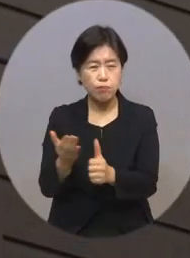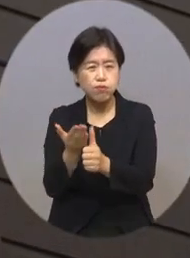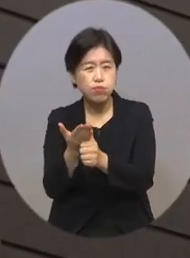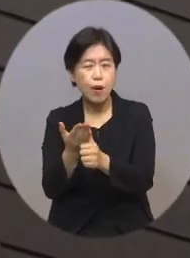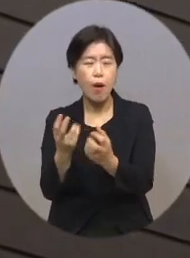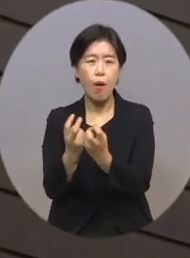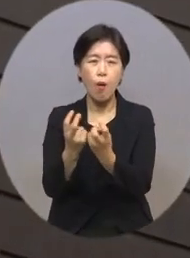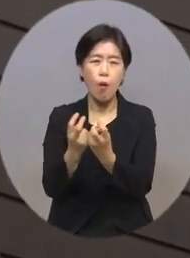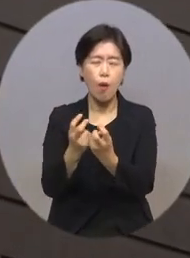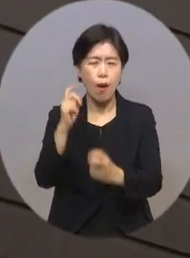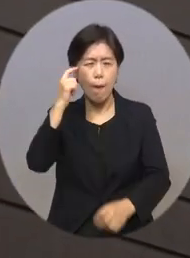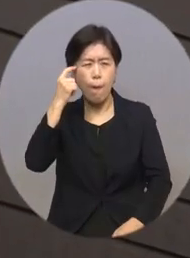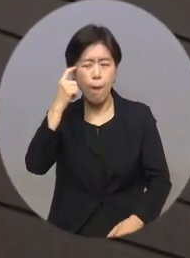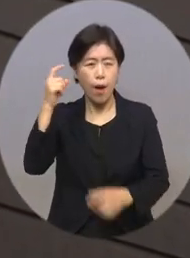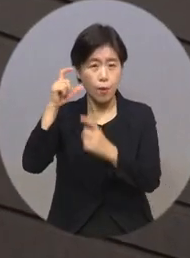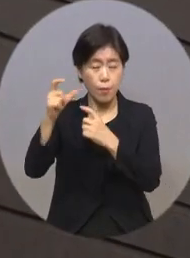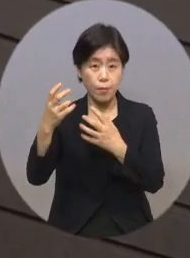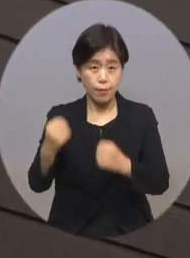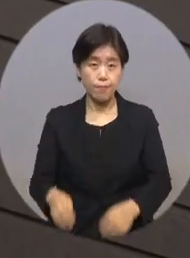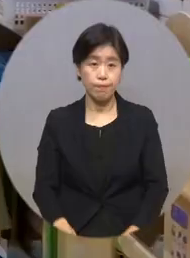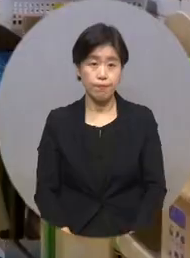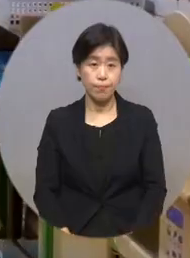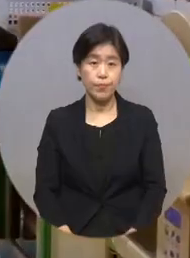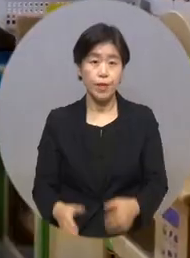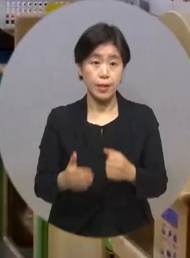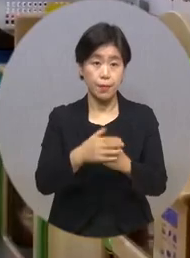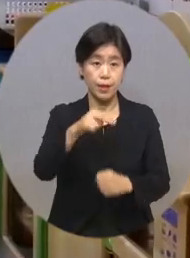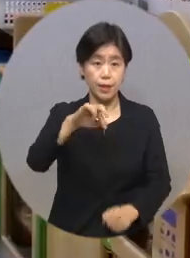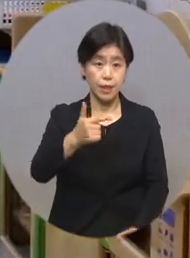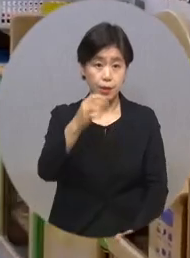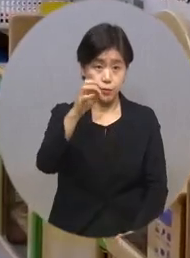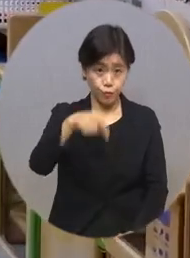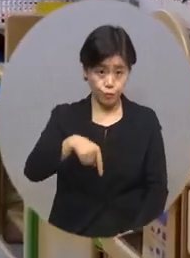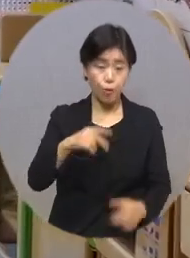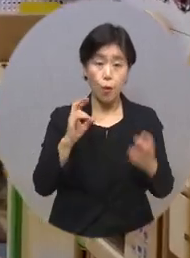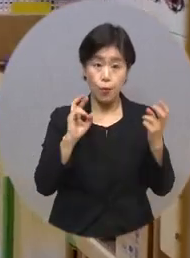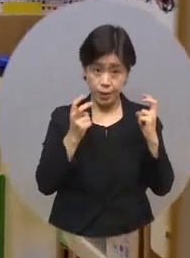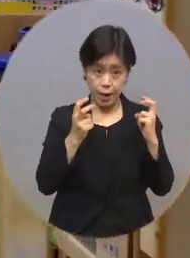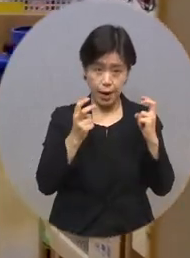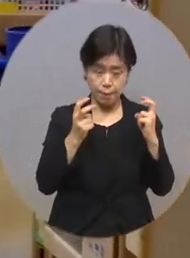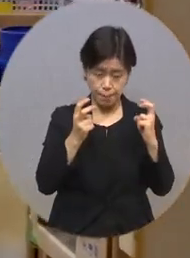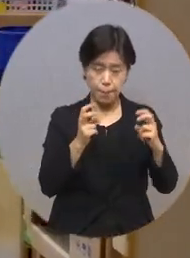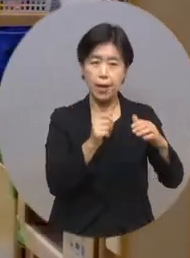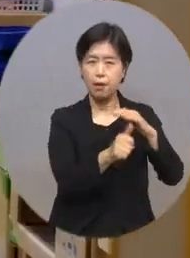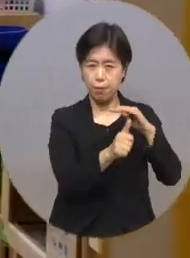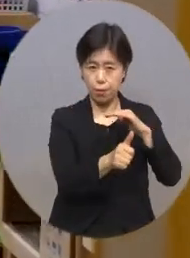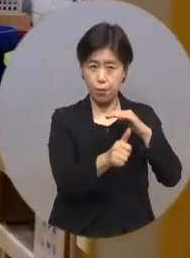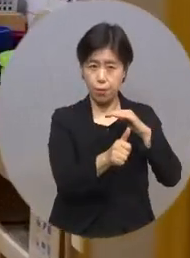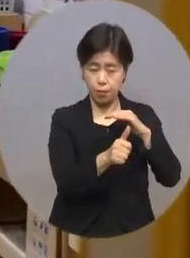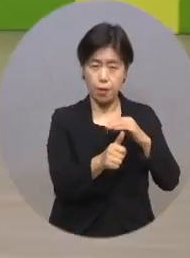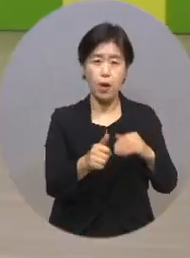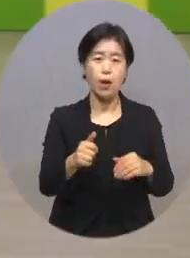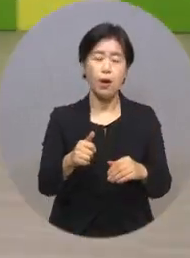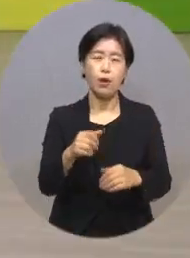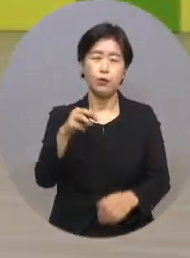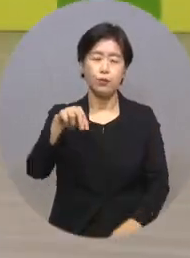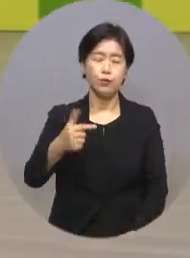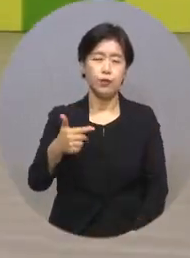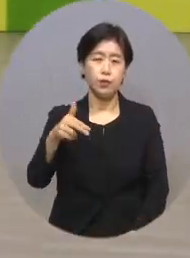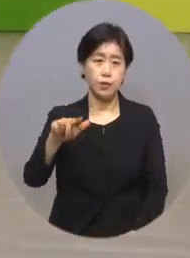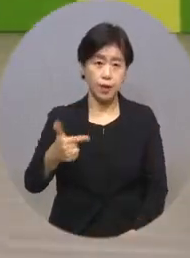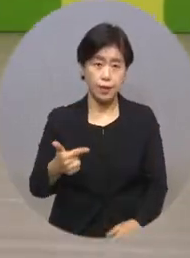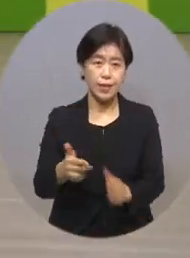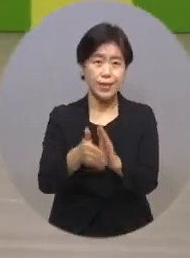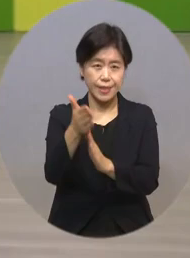산단 에 입주해 있는 신우 엔지니어링 주식회사 가 나서 순천시와 협의회를 통해 지난해 6월 어린이집 준공